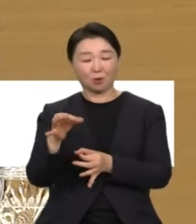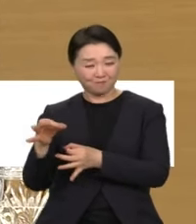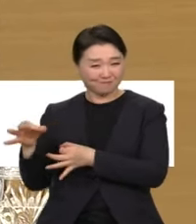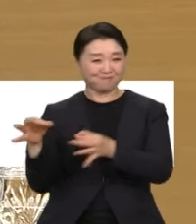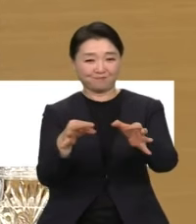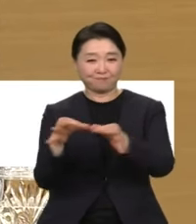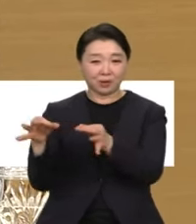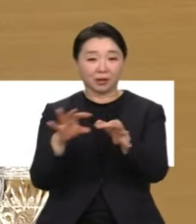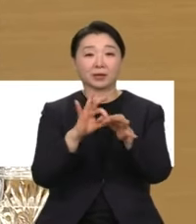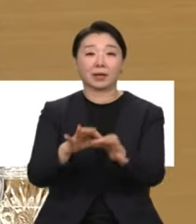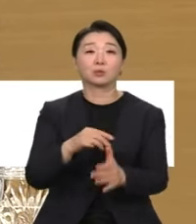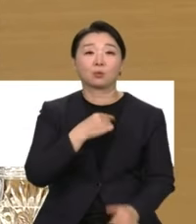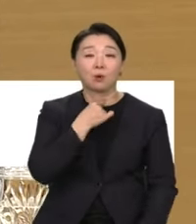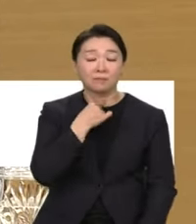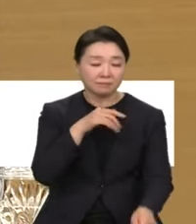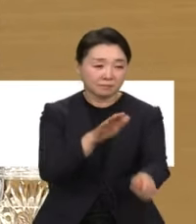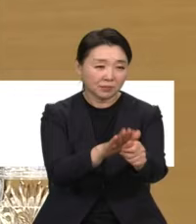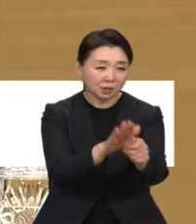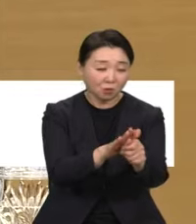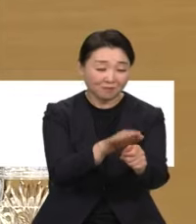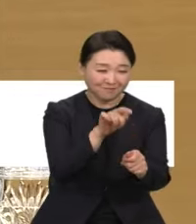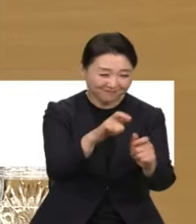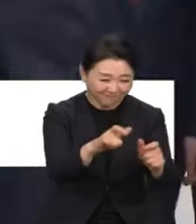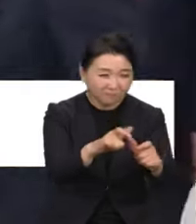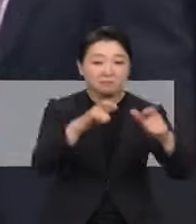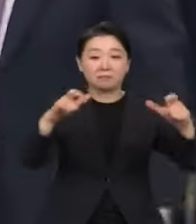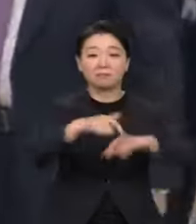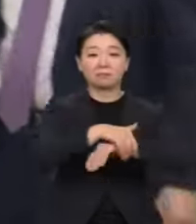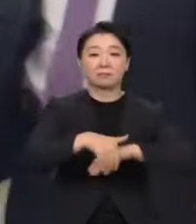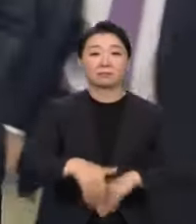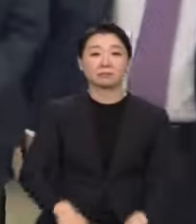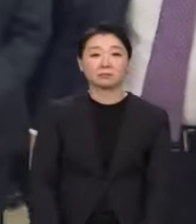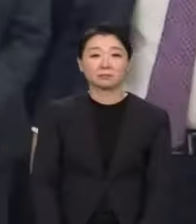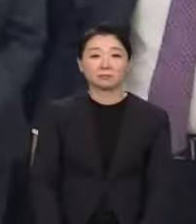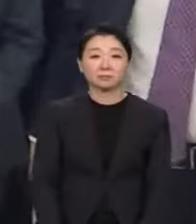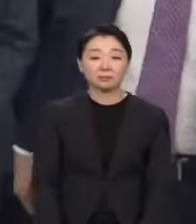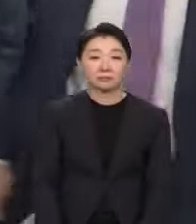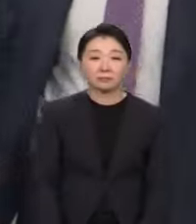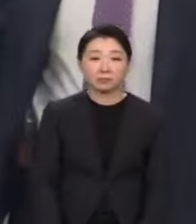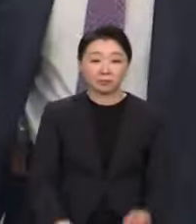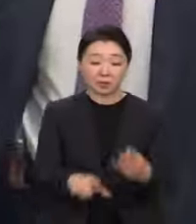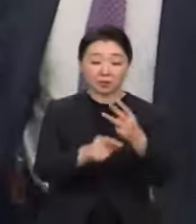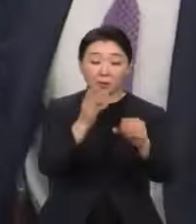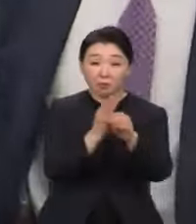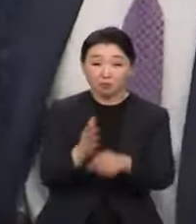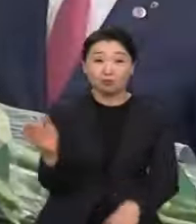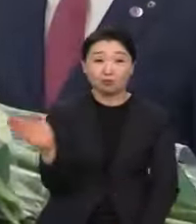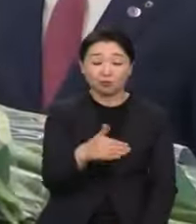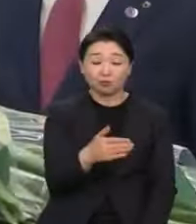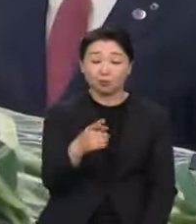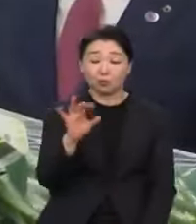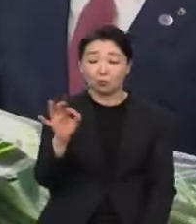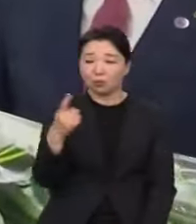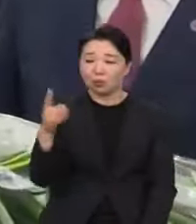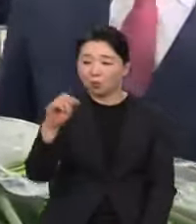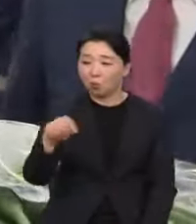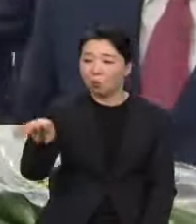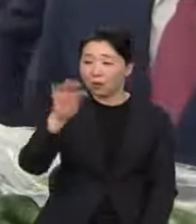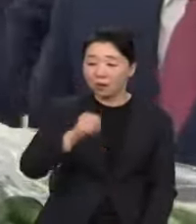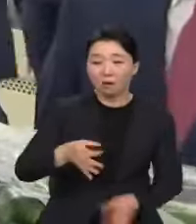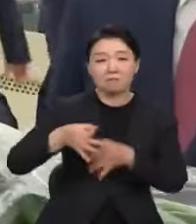투입하고 지원 대상을 확대하겠습니다. 지난달 중순부터 정부가 투입한 1,500억 원